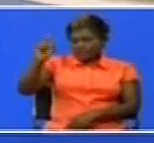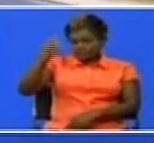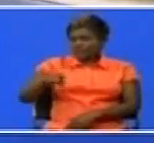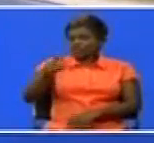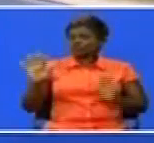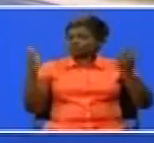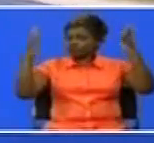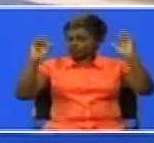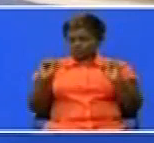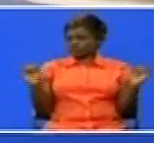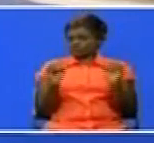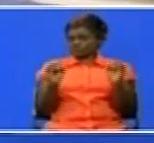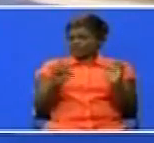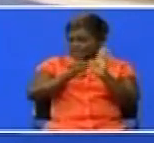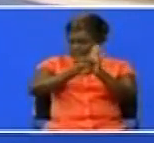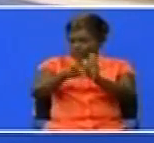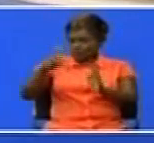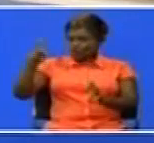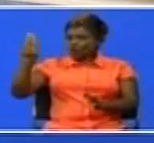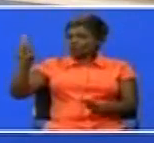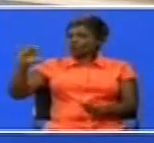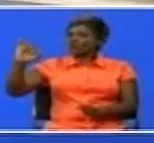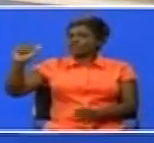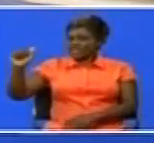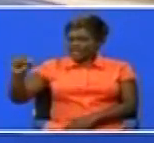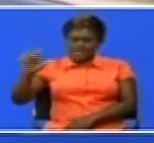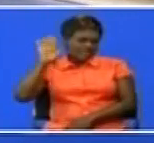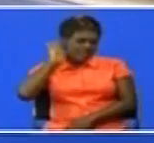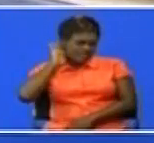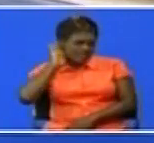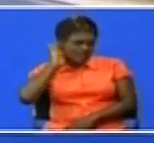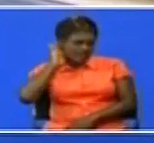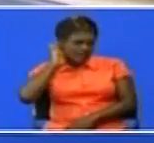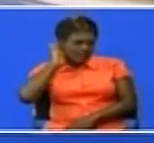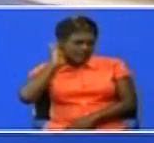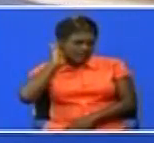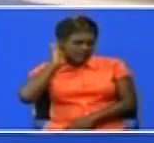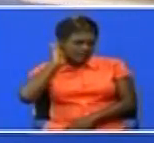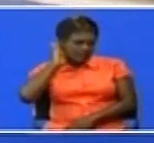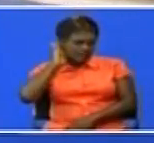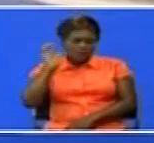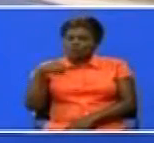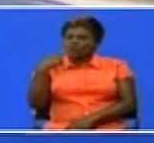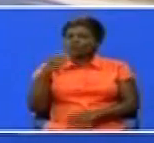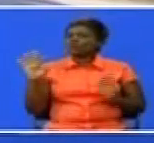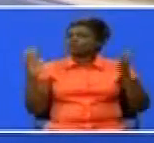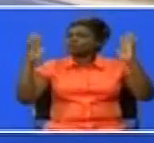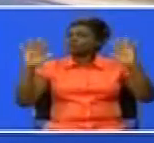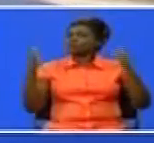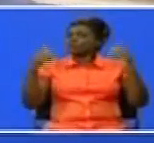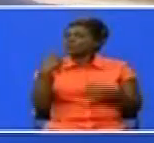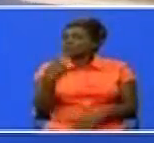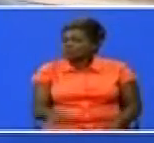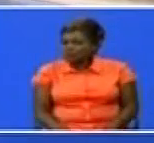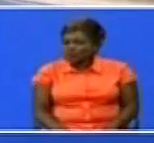makofi. Kama hiyo ya Moses Kulia, kila mtu alisikia vile alisema. Nani angechagulia hiyo?